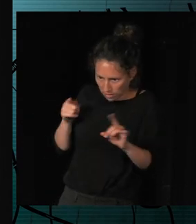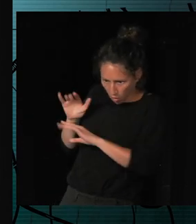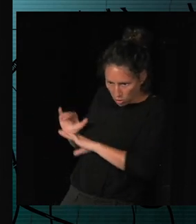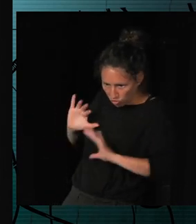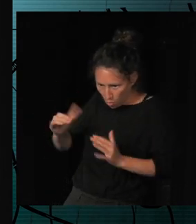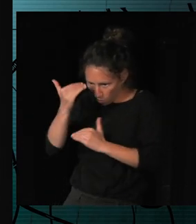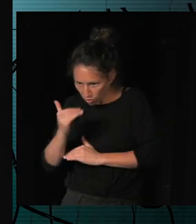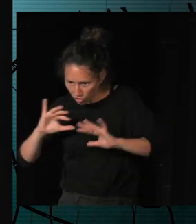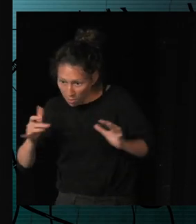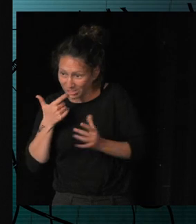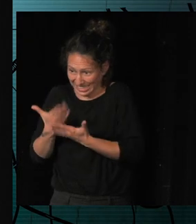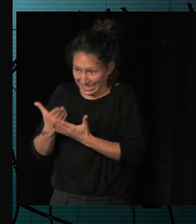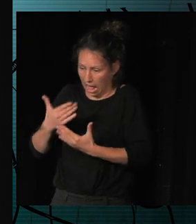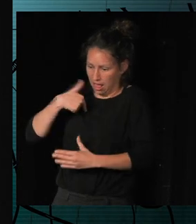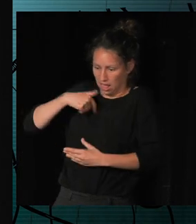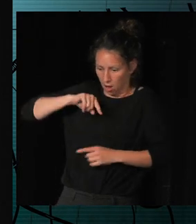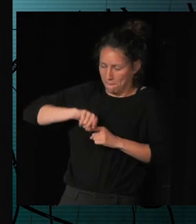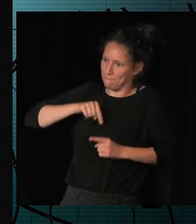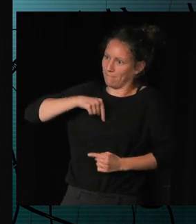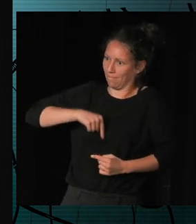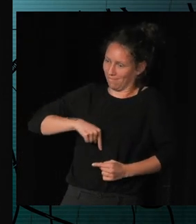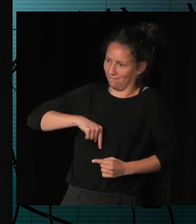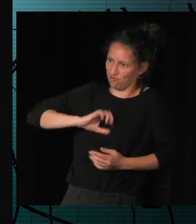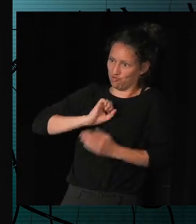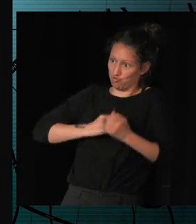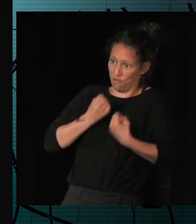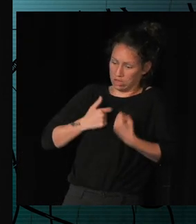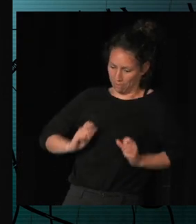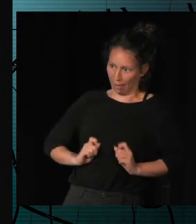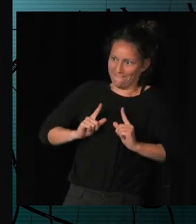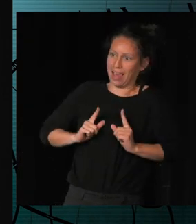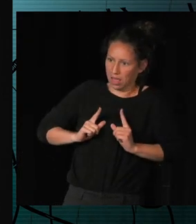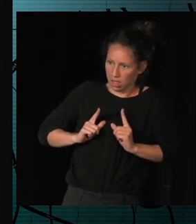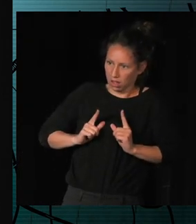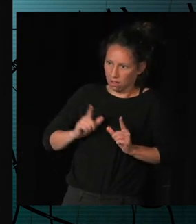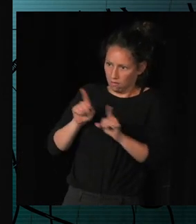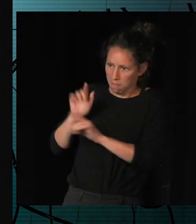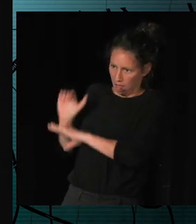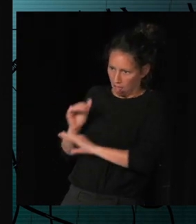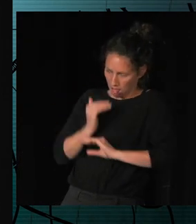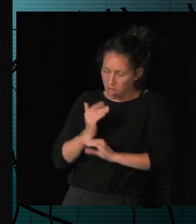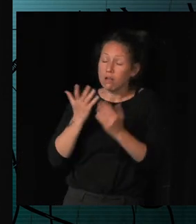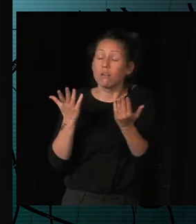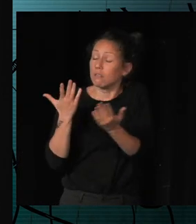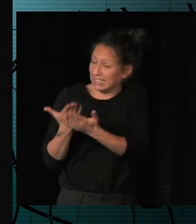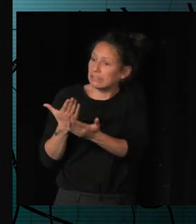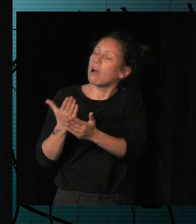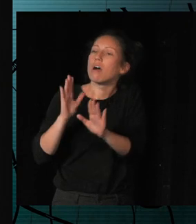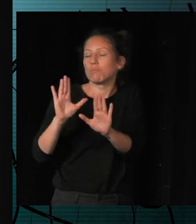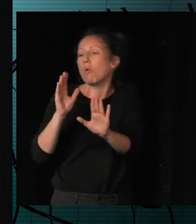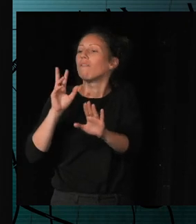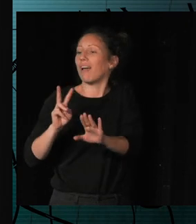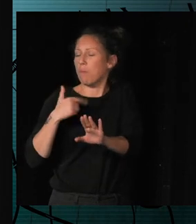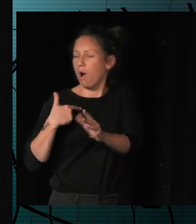déclencher la catar 6is davantage que dans les films c'est mais c'est vrai que c'est très très efficace aussi même si je pense que j'aime moins les jeux d'horreur que les films